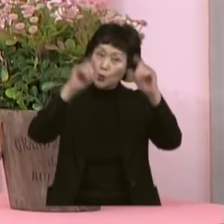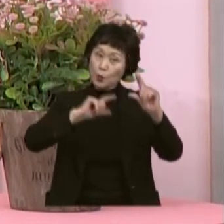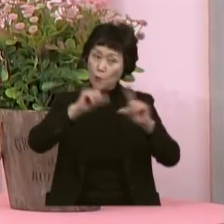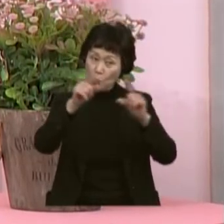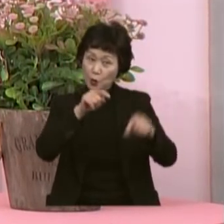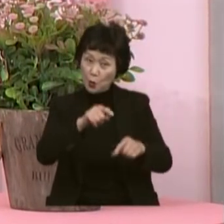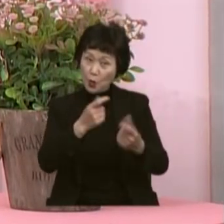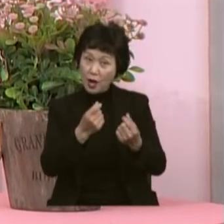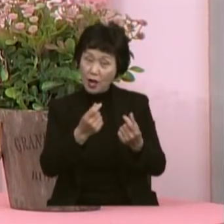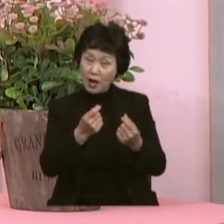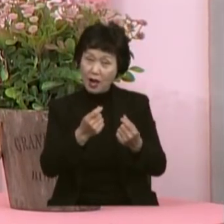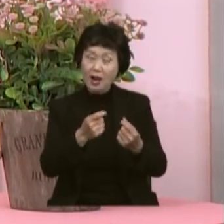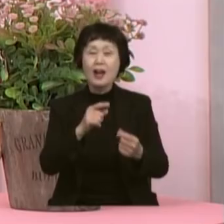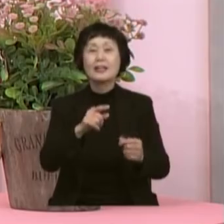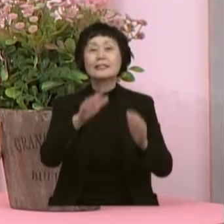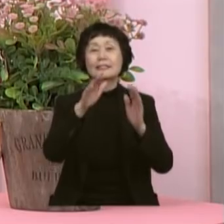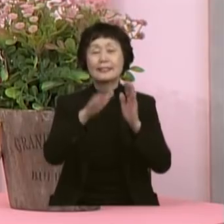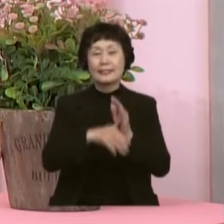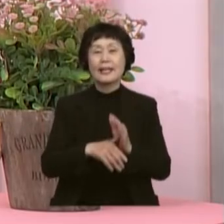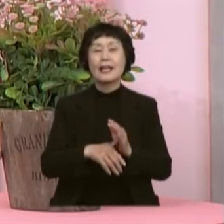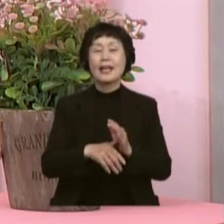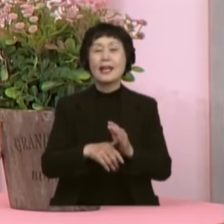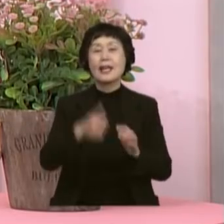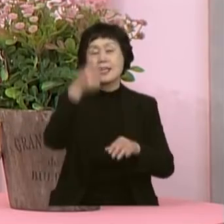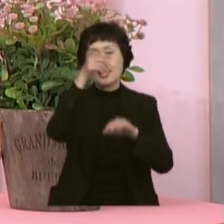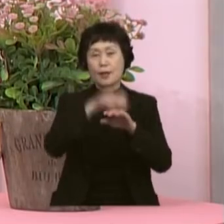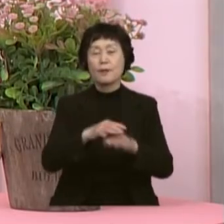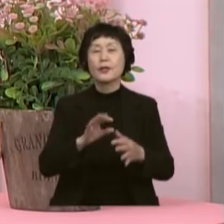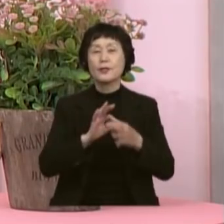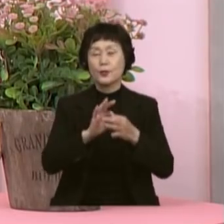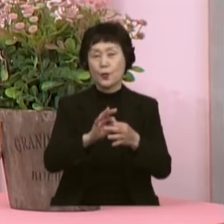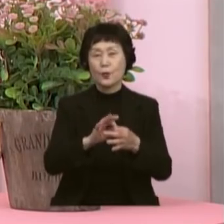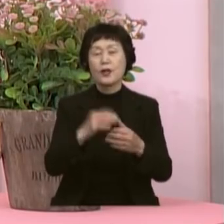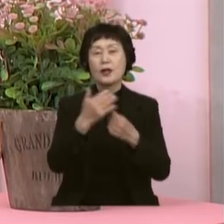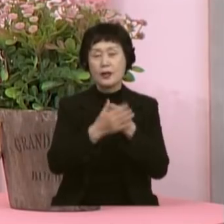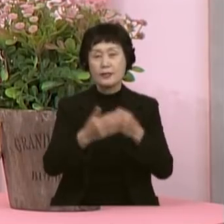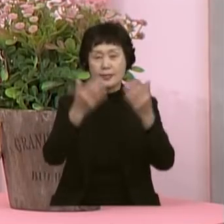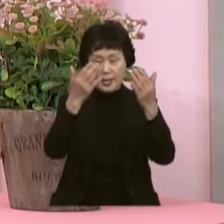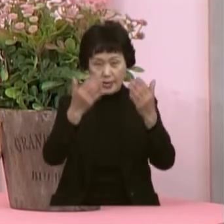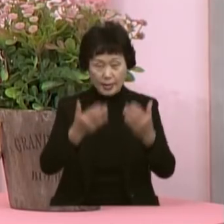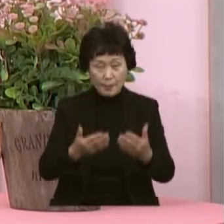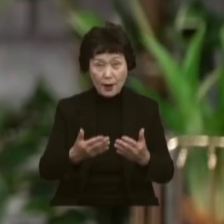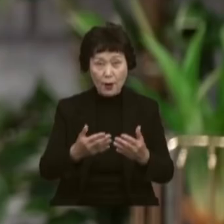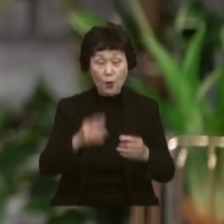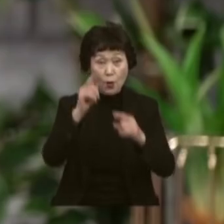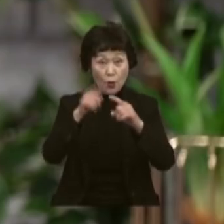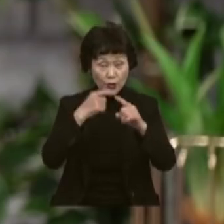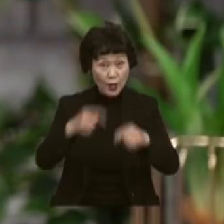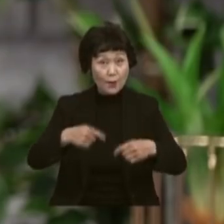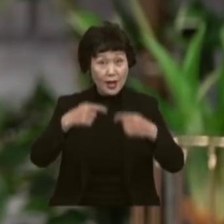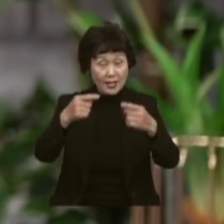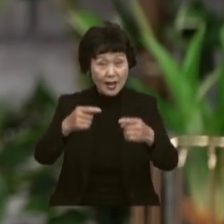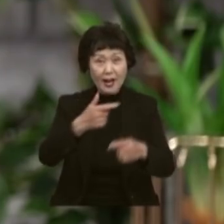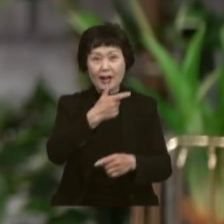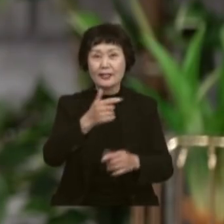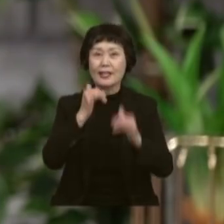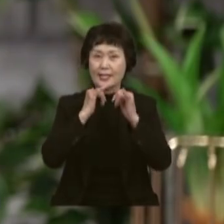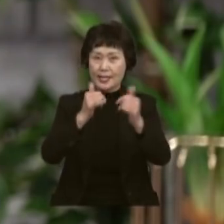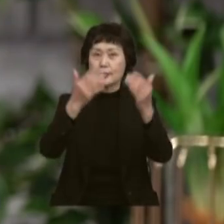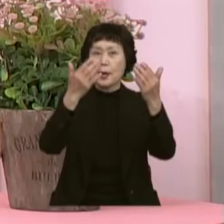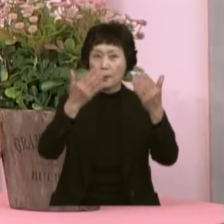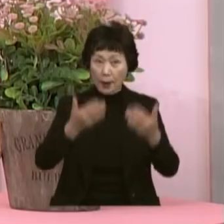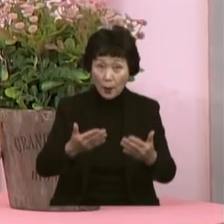근데 거기서부터 찬양이 예배를 통해서 은혜를 받다가 덕신이 네. 하고 복음성경대에 나와서 대상 받고 네. 그다음부터